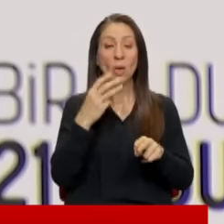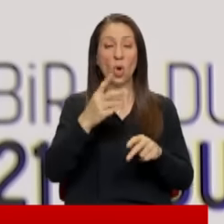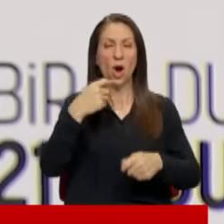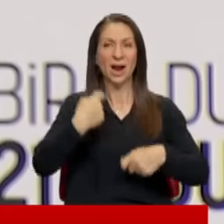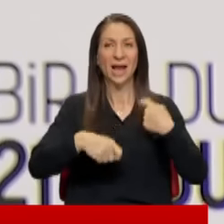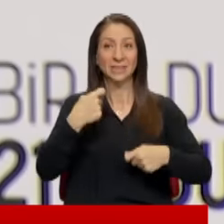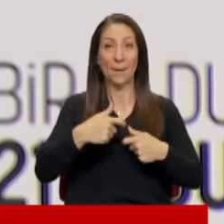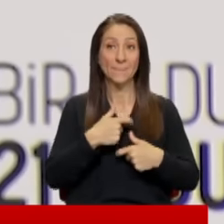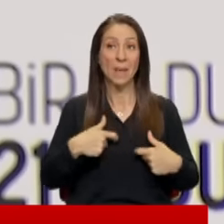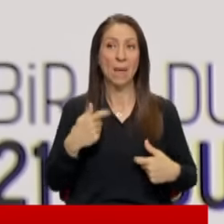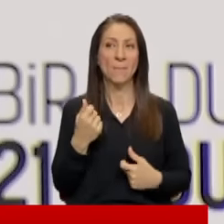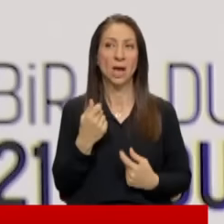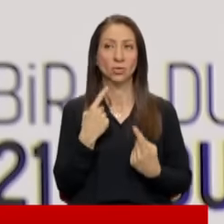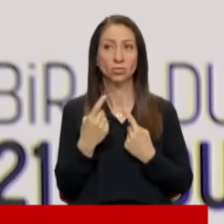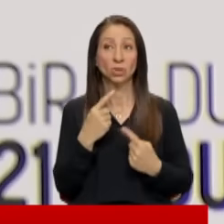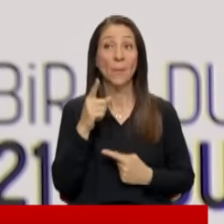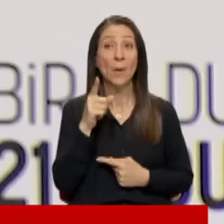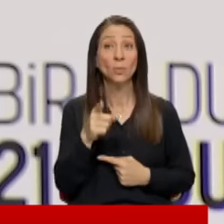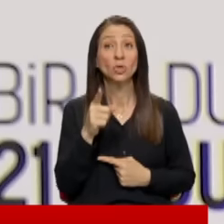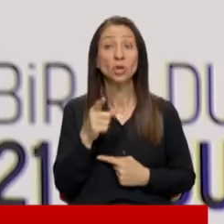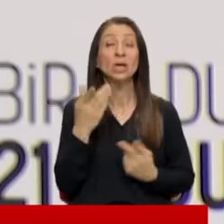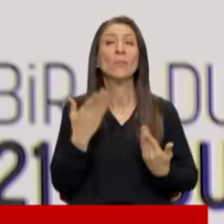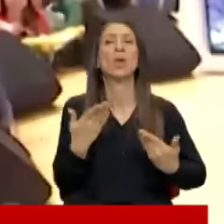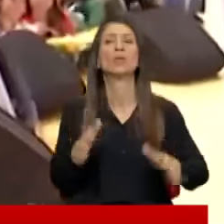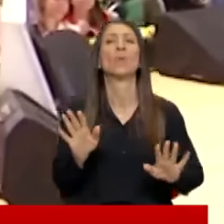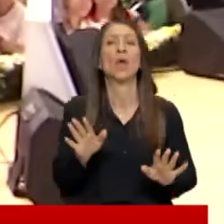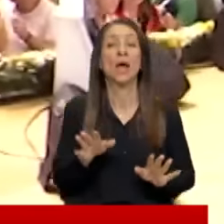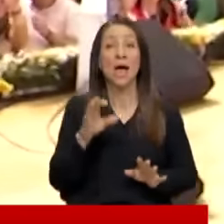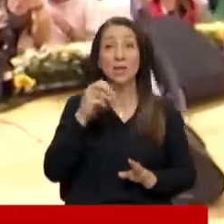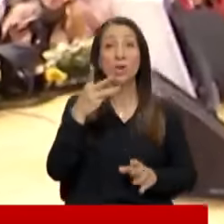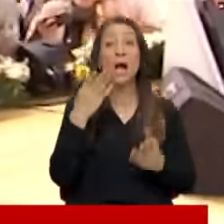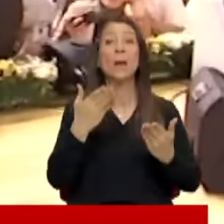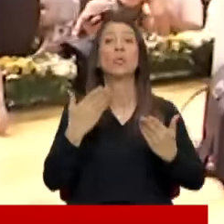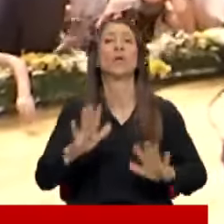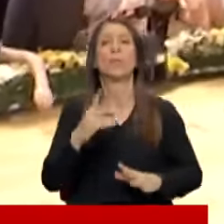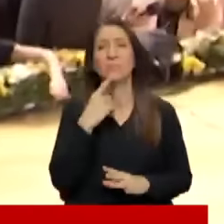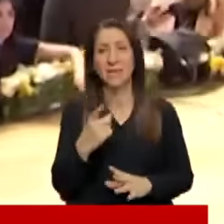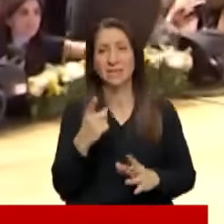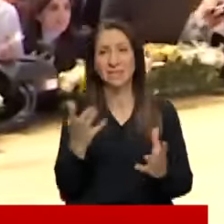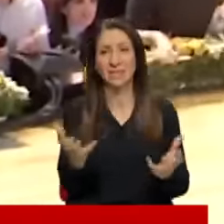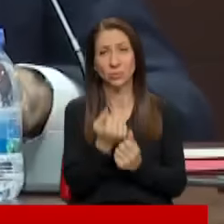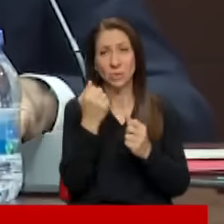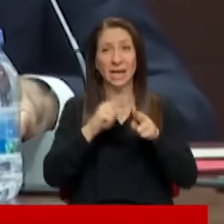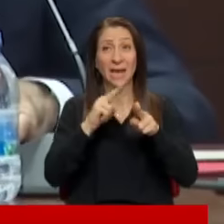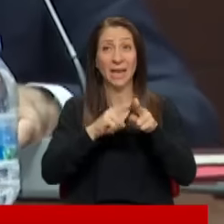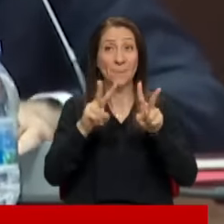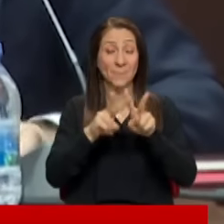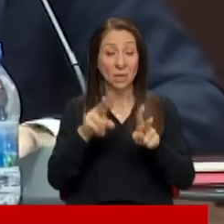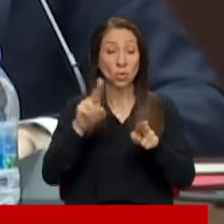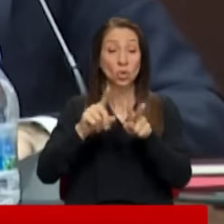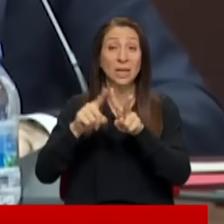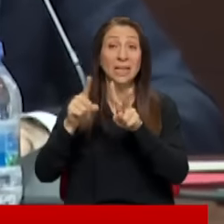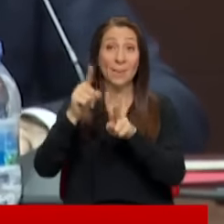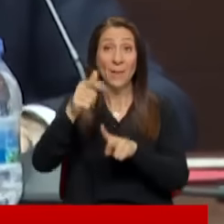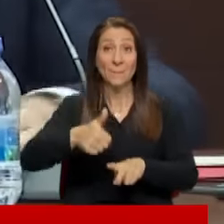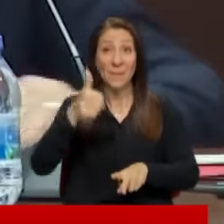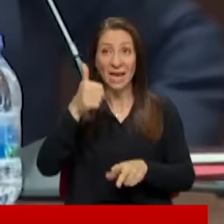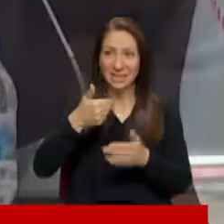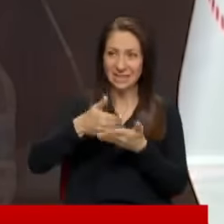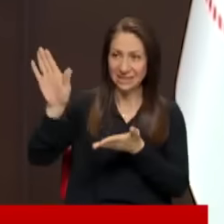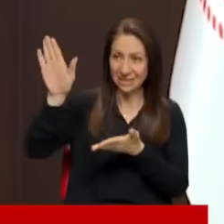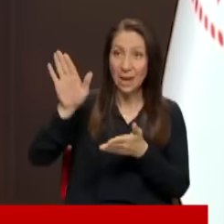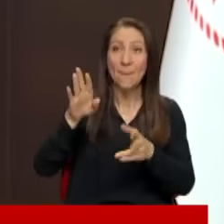milli paradan bahsediyoruz. Ama bunu hazmedemiyorlar. Erdoğan hazmedemiyorlar diyerek savunmuştu KKM'yi. Nurettin Nebati bakanlıktan